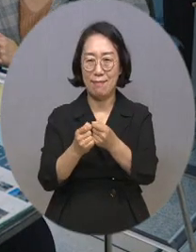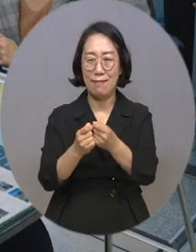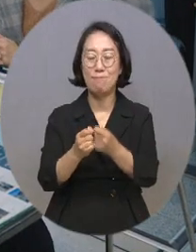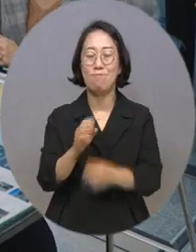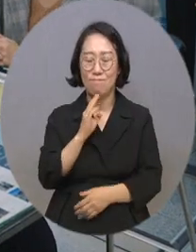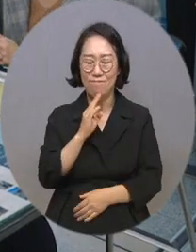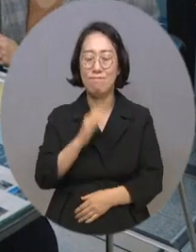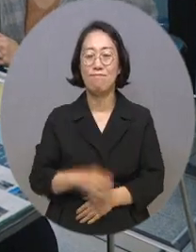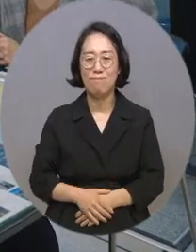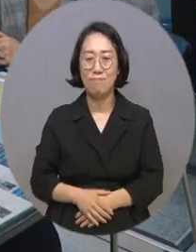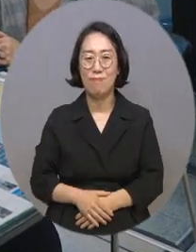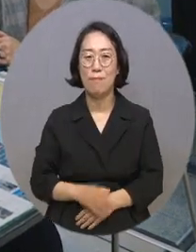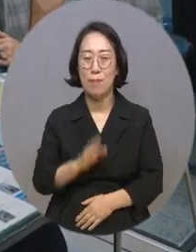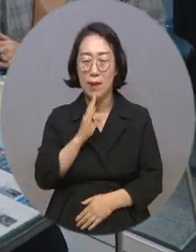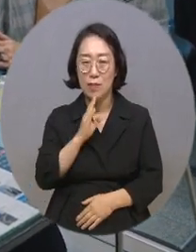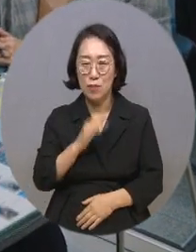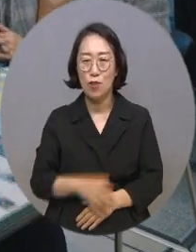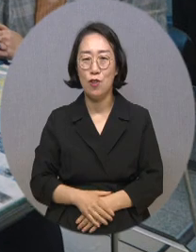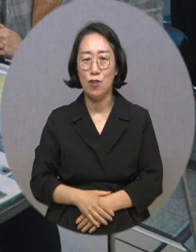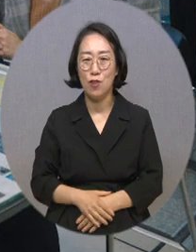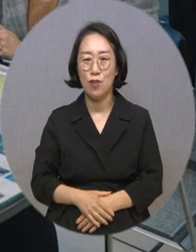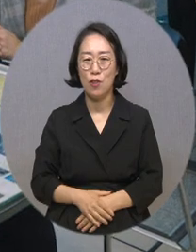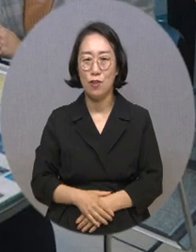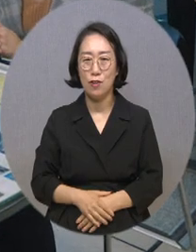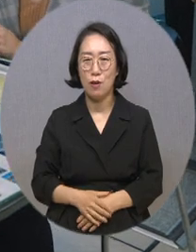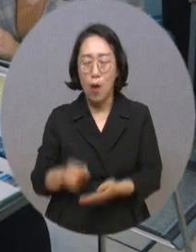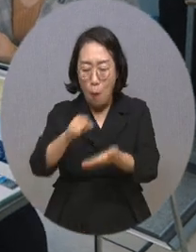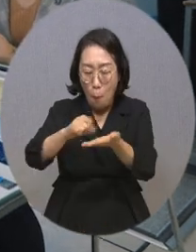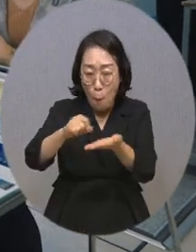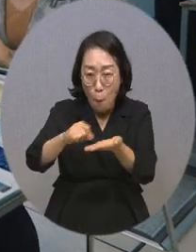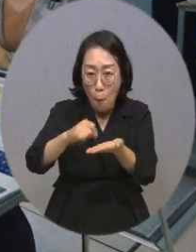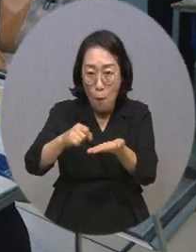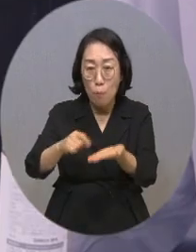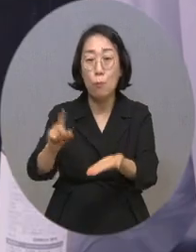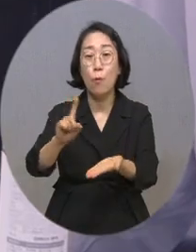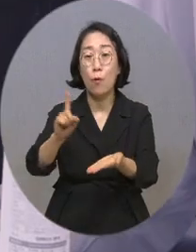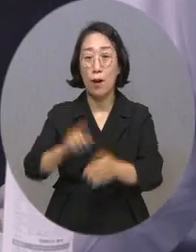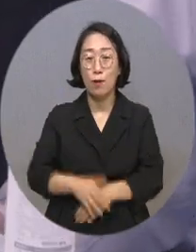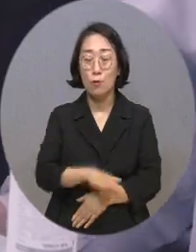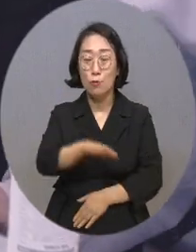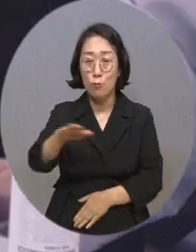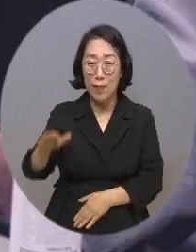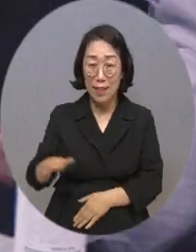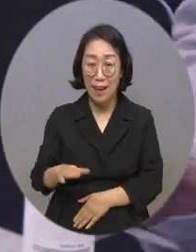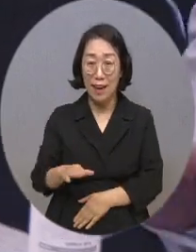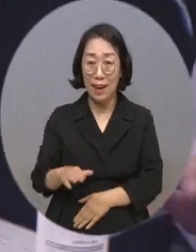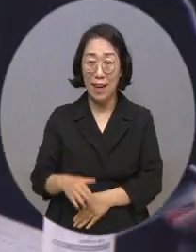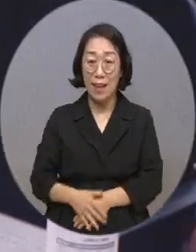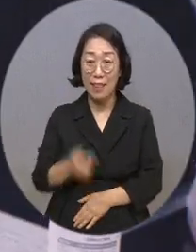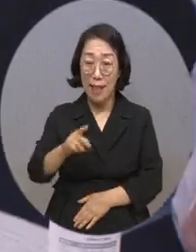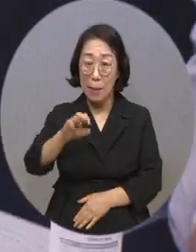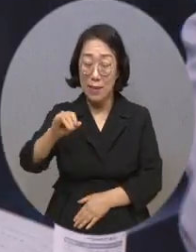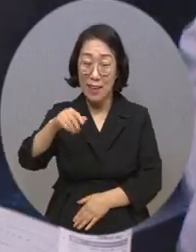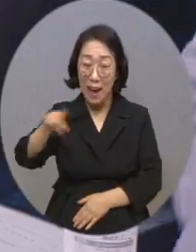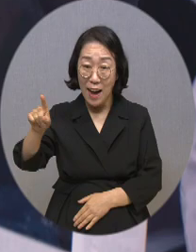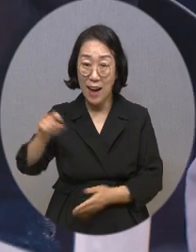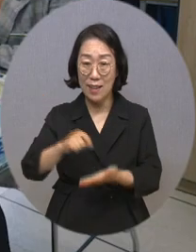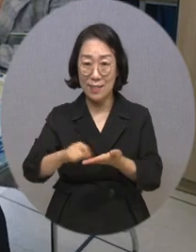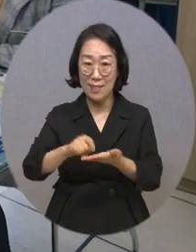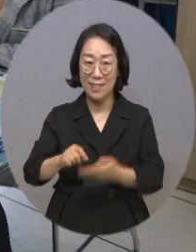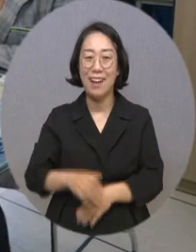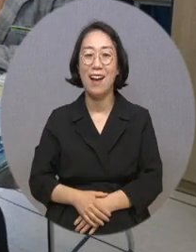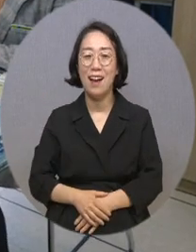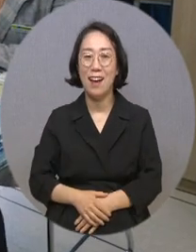남이가. 진지하게 받아들이지 마세요. 우리가 남이가. 얘들 왜 이래 이거? 진지하게 받아들이지 마세요. 우리가 남이가. 가위 또 행으로 하셔야